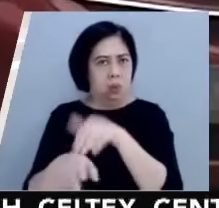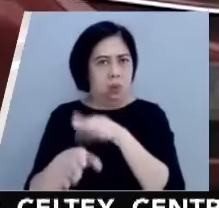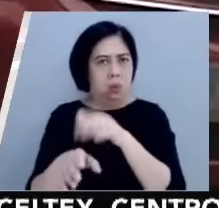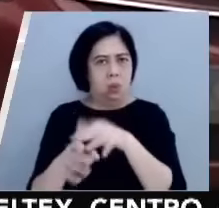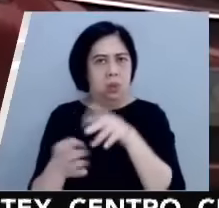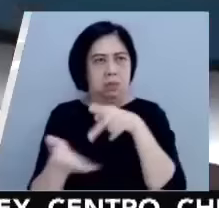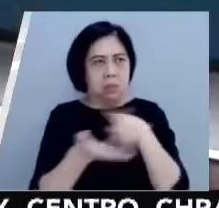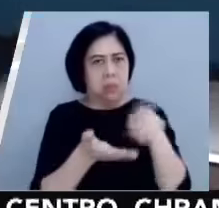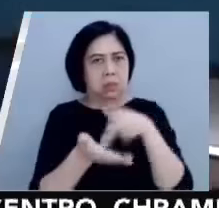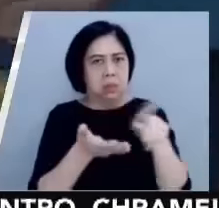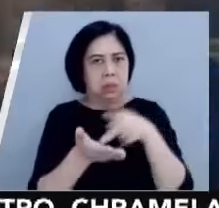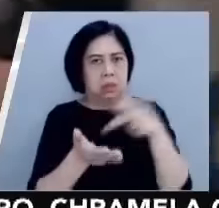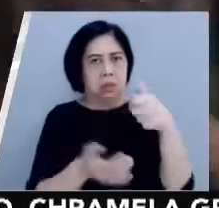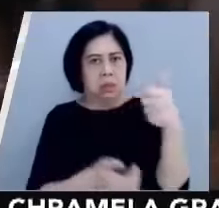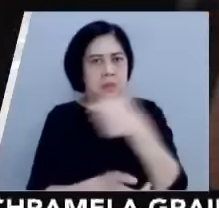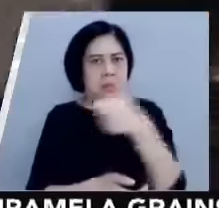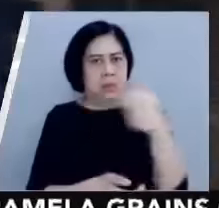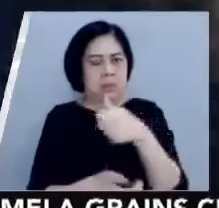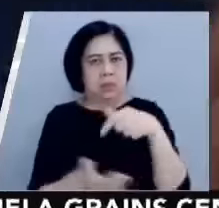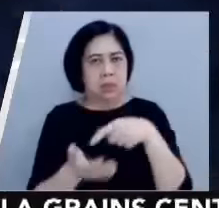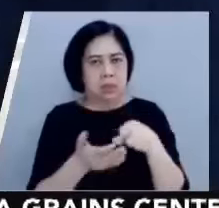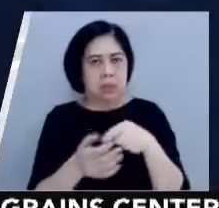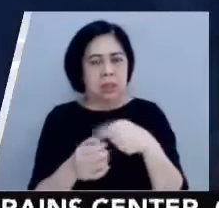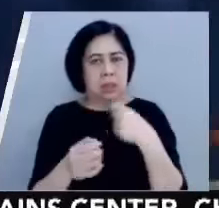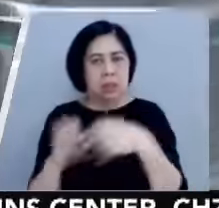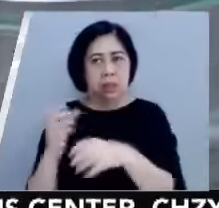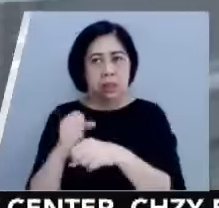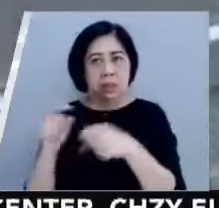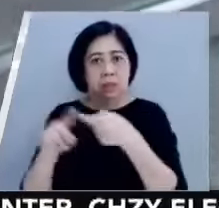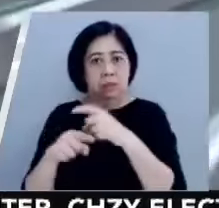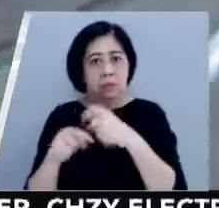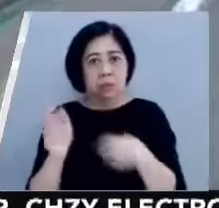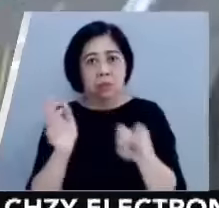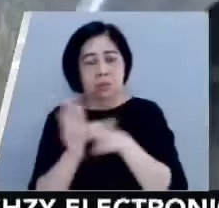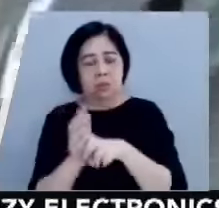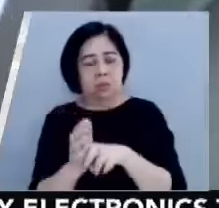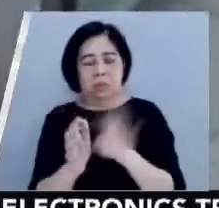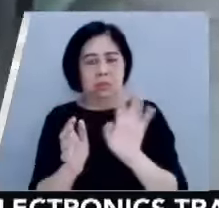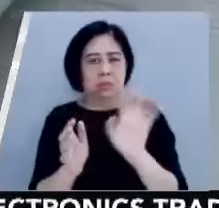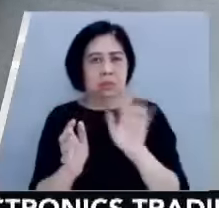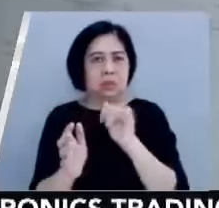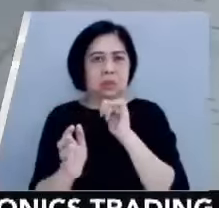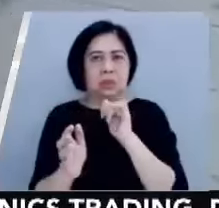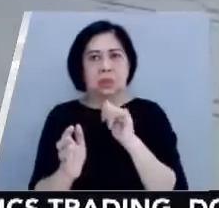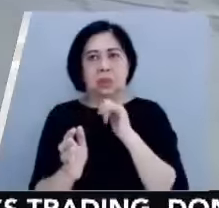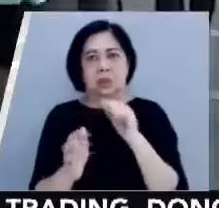ang presyo, ang kukun na misala ang aming pagpawit,